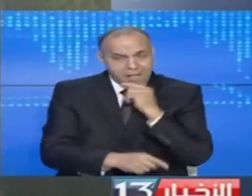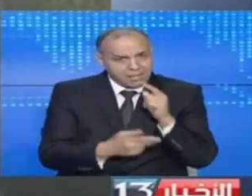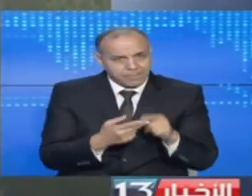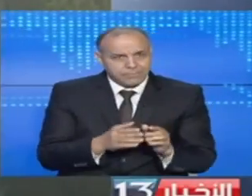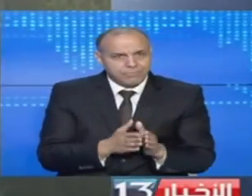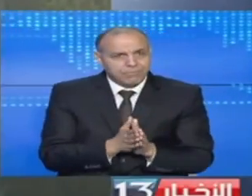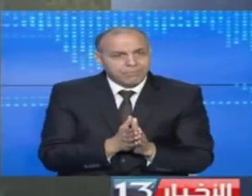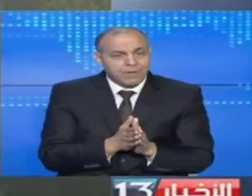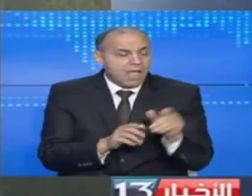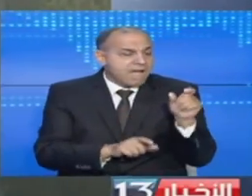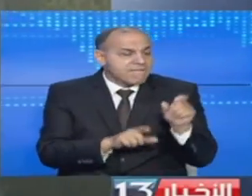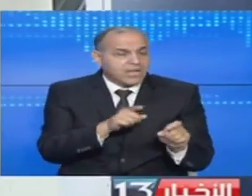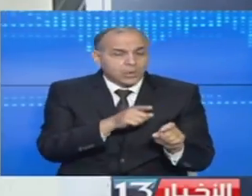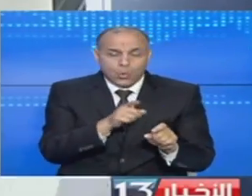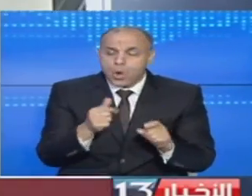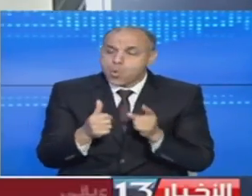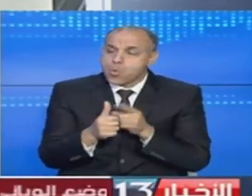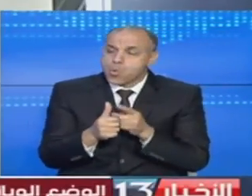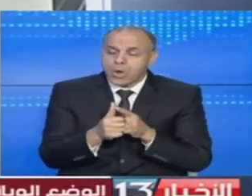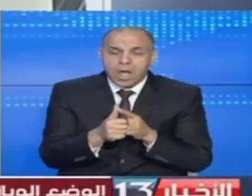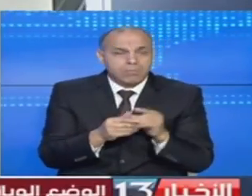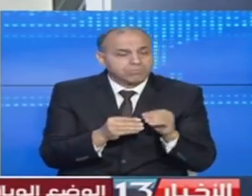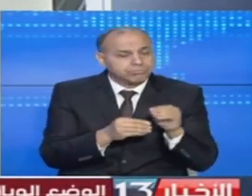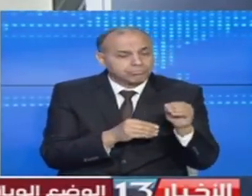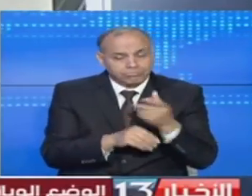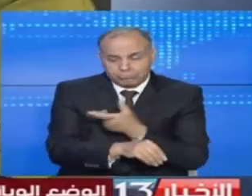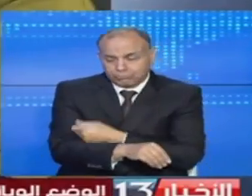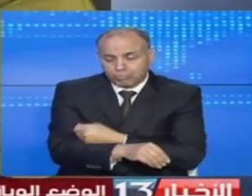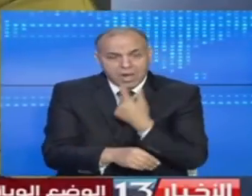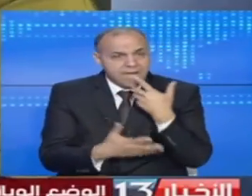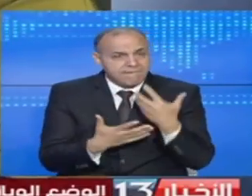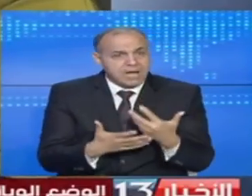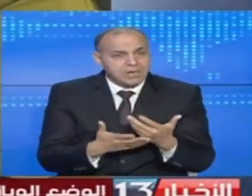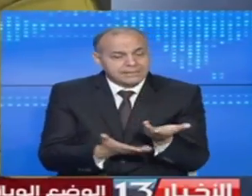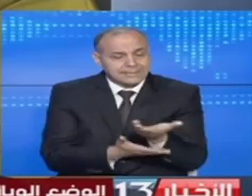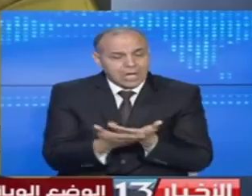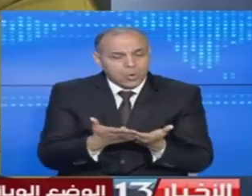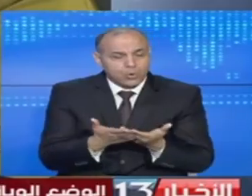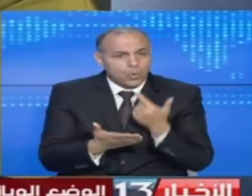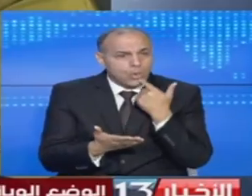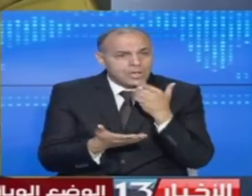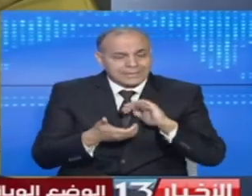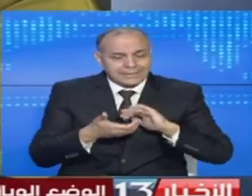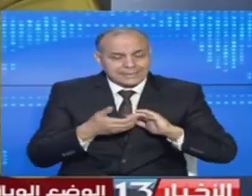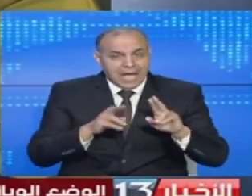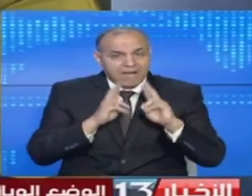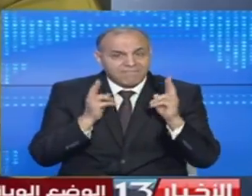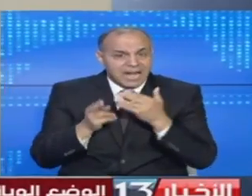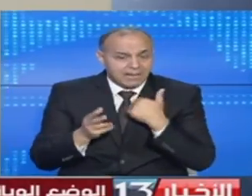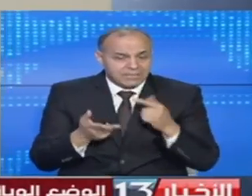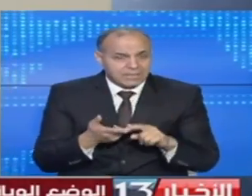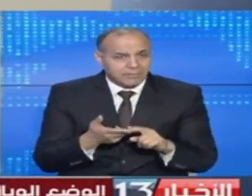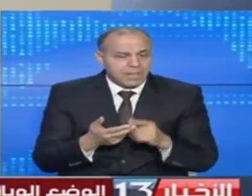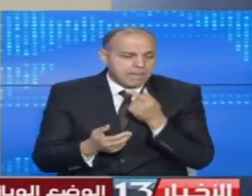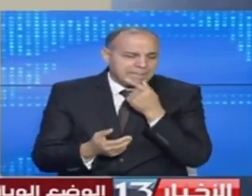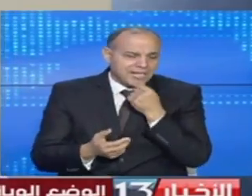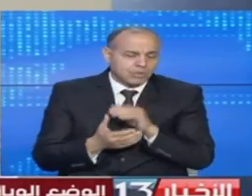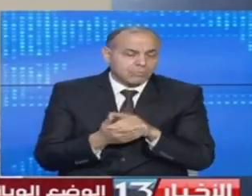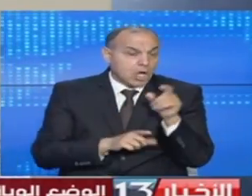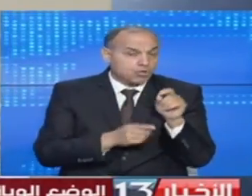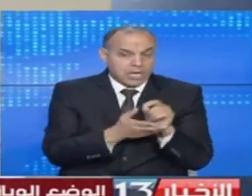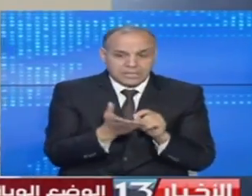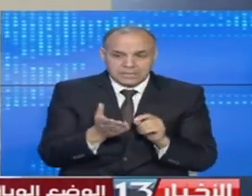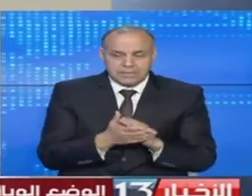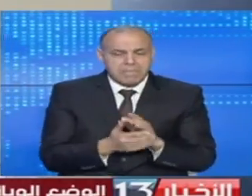الفئات التي لها اولوياتها شراء التلاقي حتما تحقيق هذا التعاون مع عن منظمه الصحه العالميه الناس